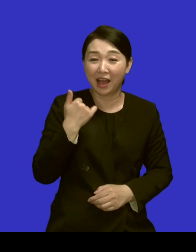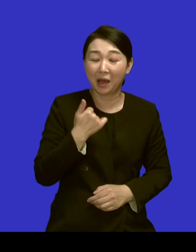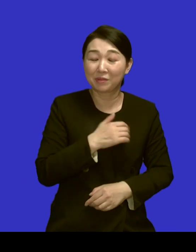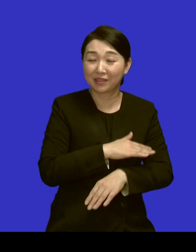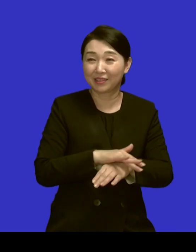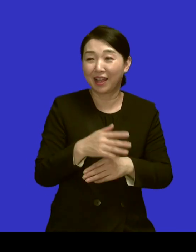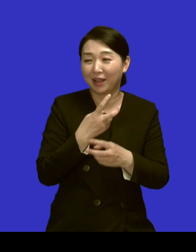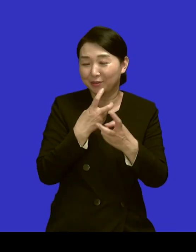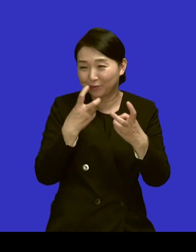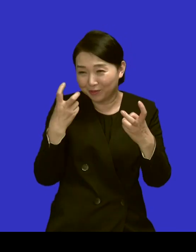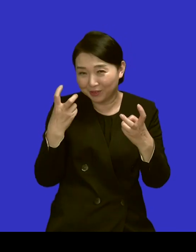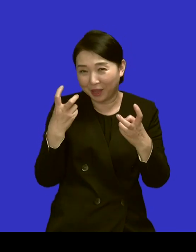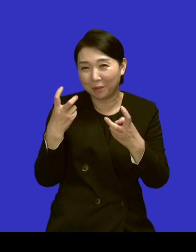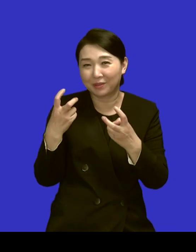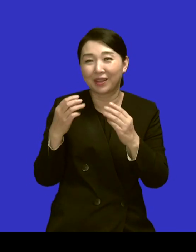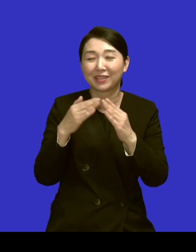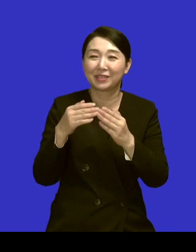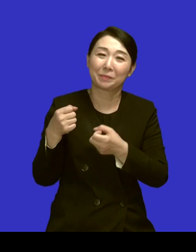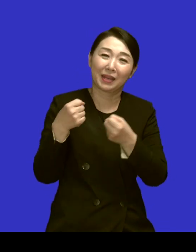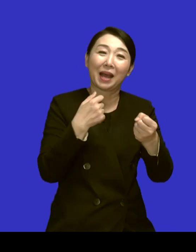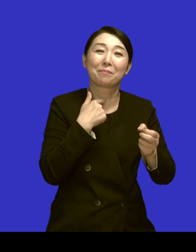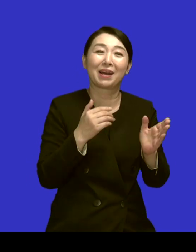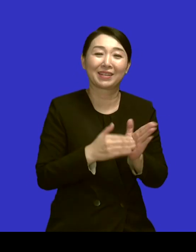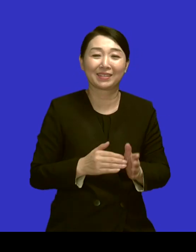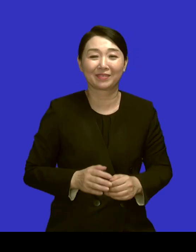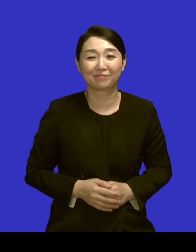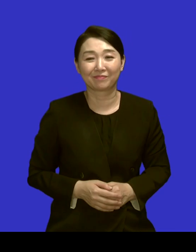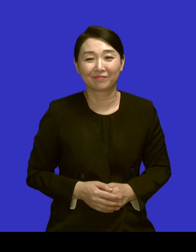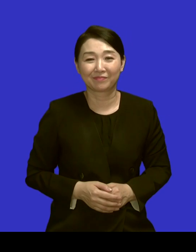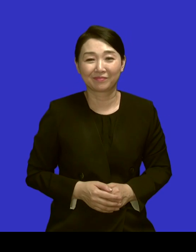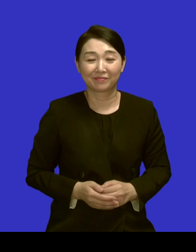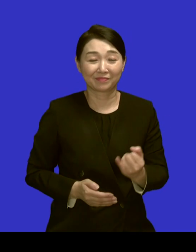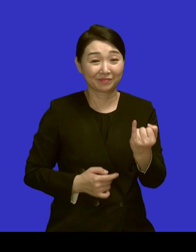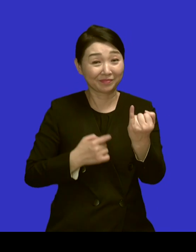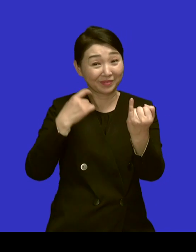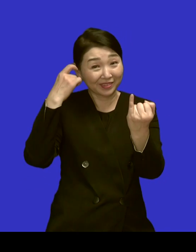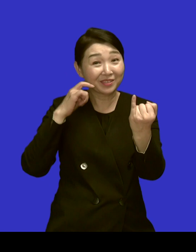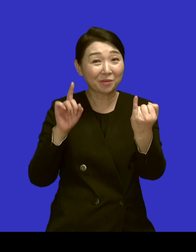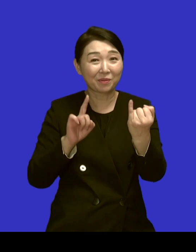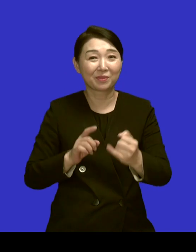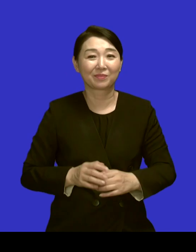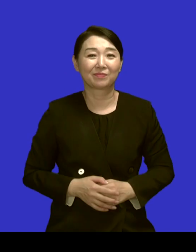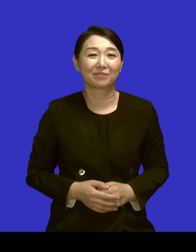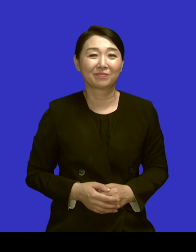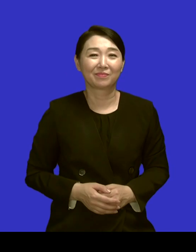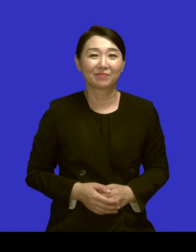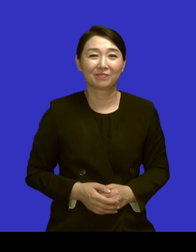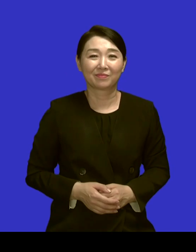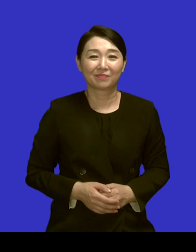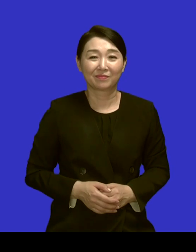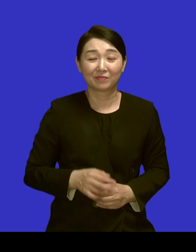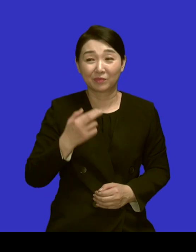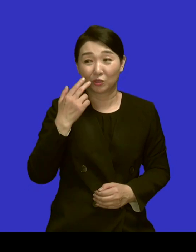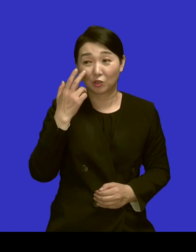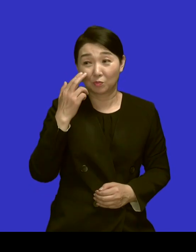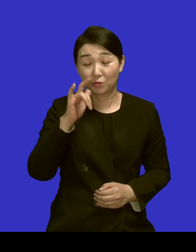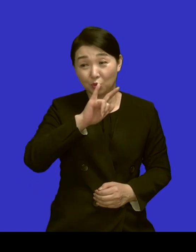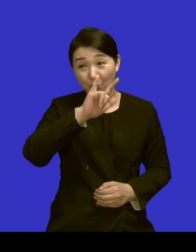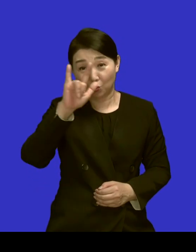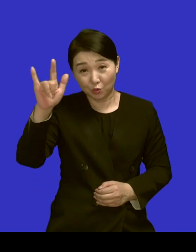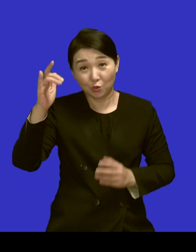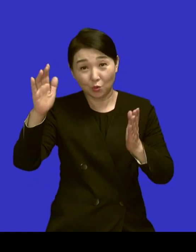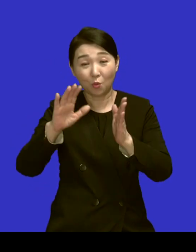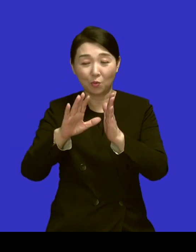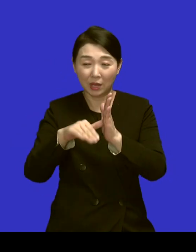이러면서 돌아갔었던 기억이 나요. 우리 수지자매 어떻게 들으셨어요? 저는 아까 그 미국 유학 중에 잠깐